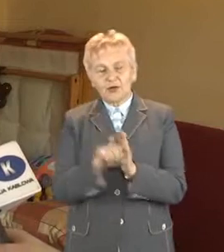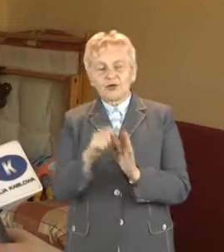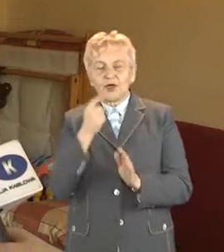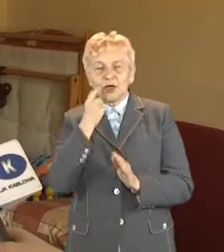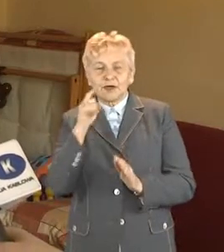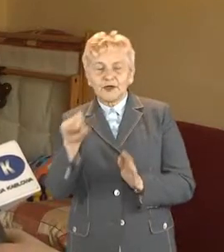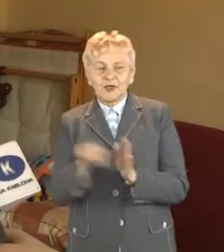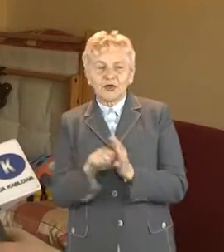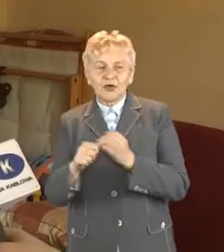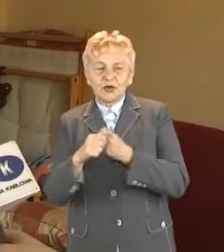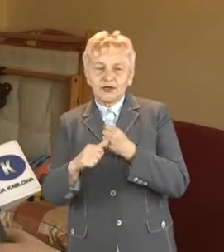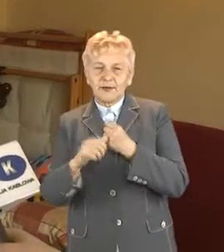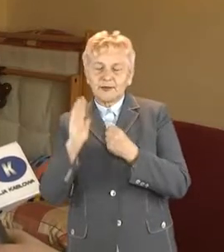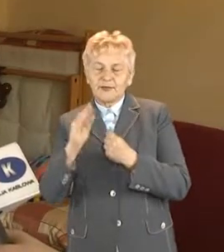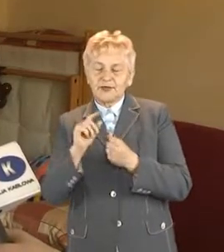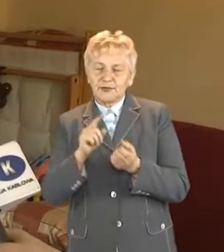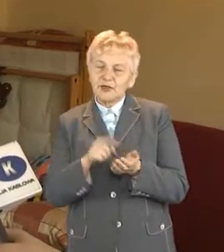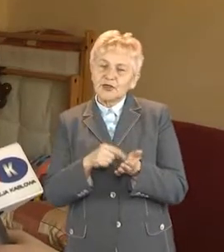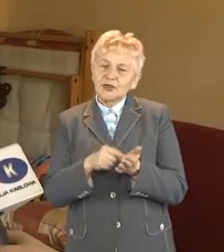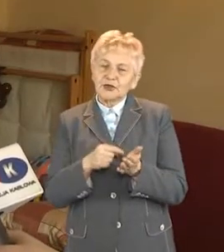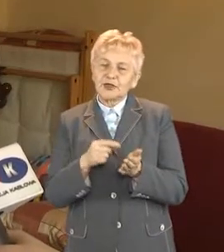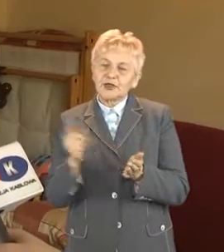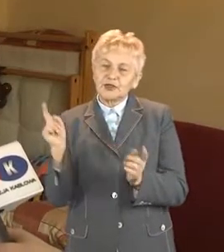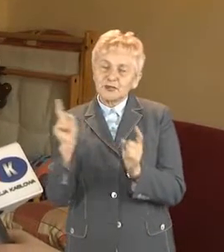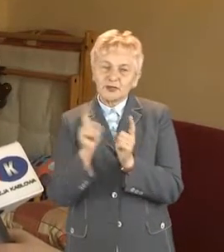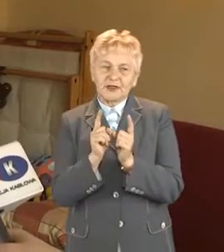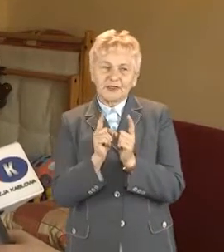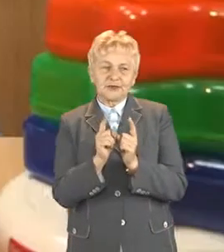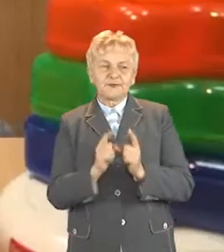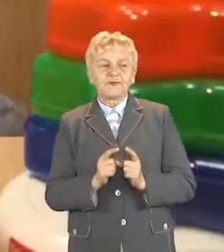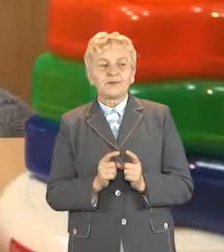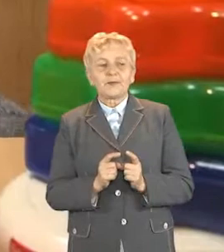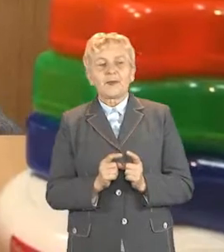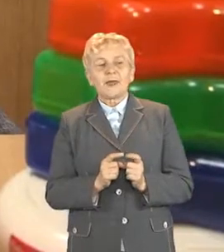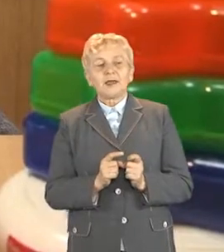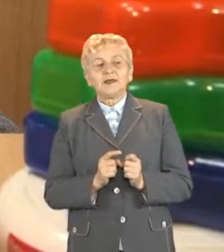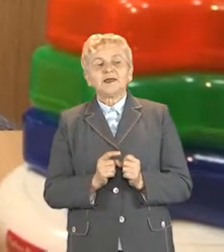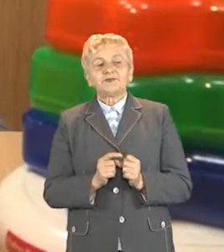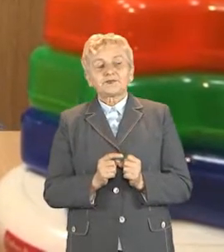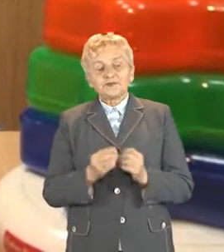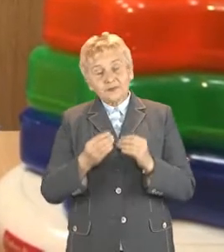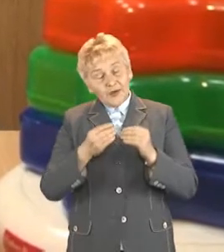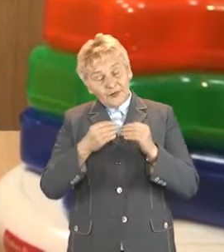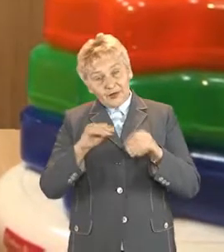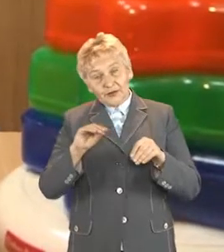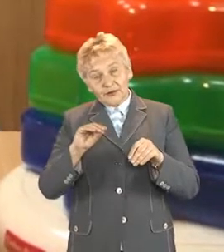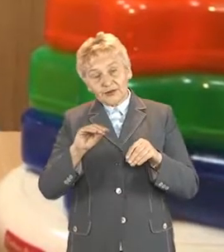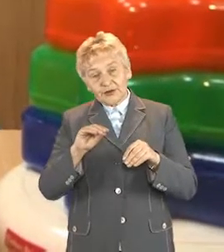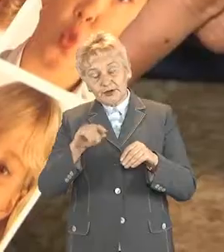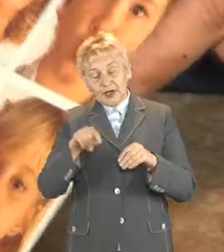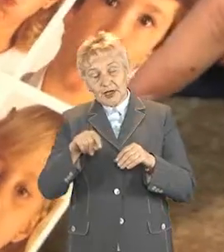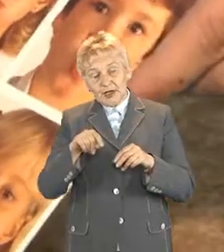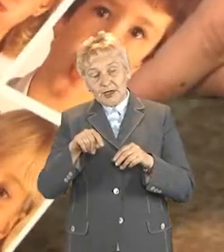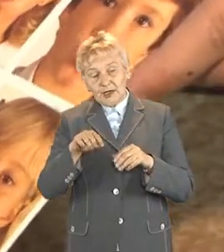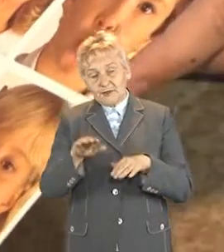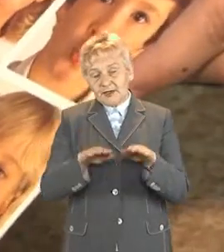od kwietnia do lipca będziemy częściej spotykać się 1 raz w tygodniu. Większość placówek prowadzących terapię behawioralną pobiera